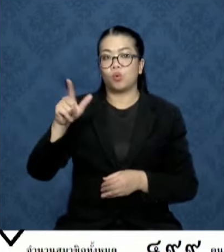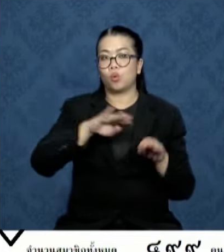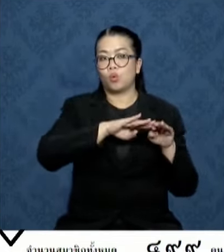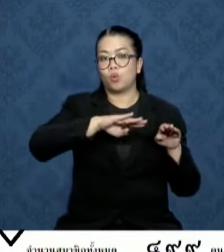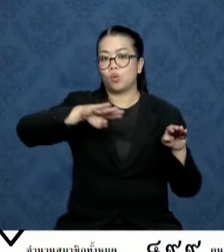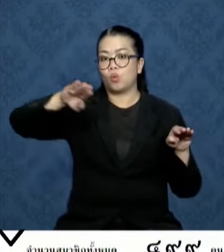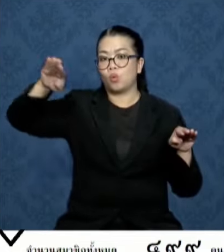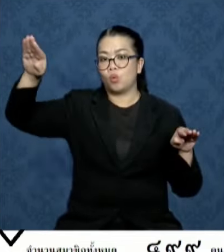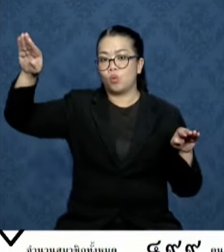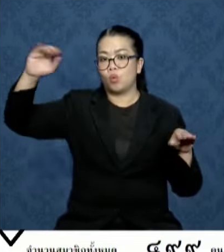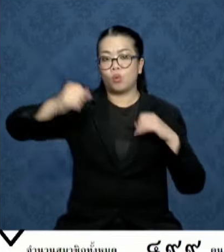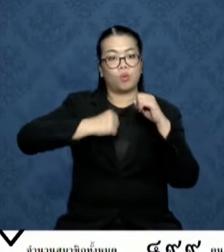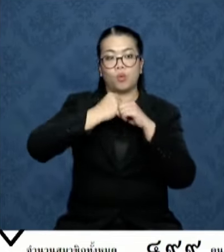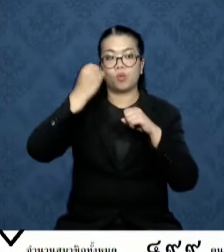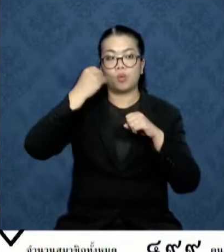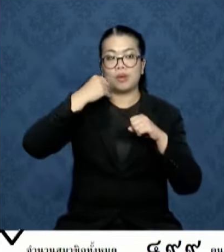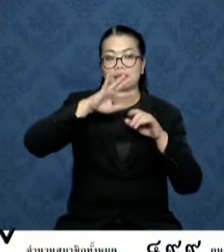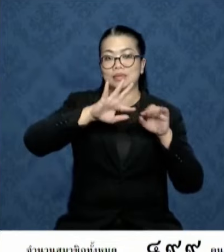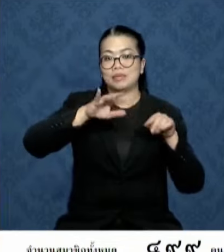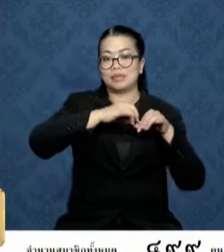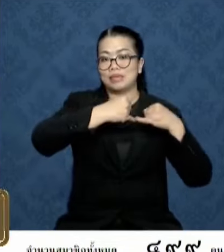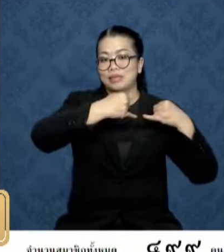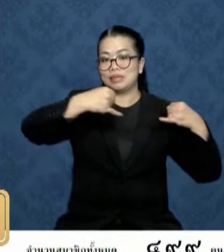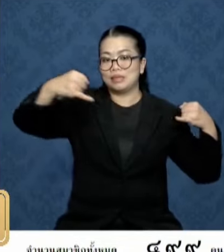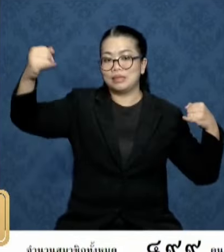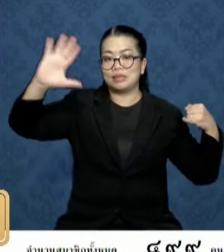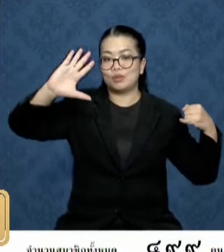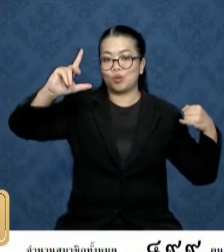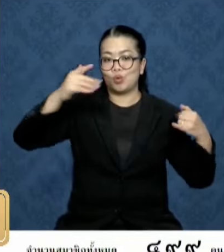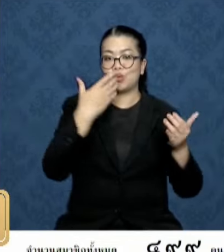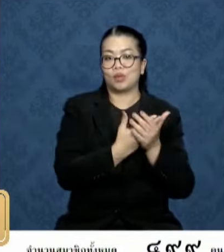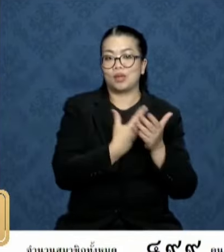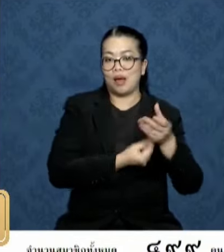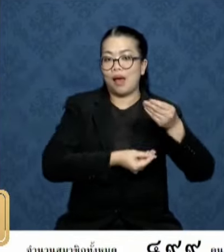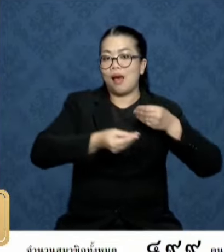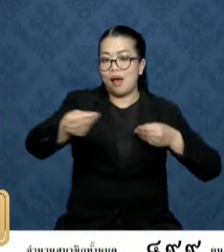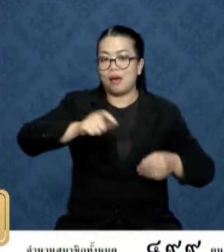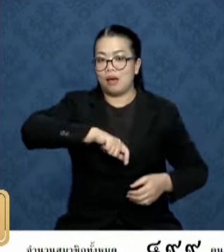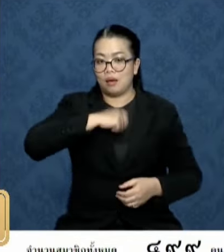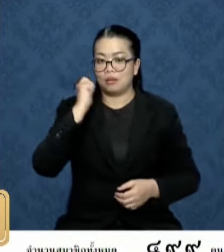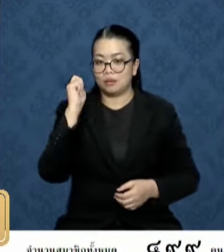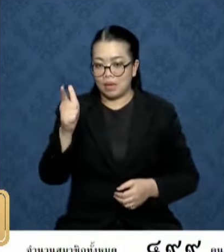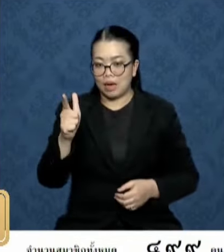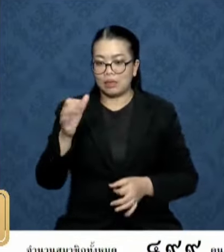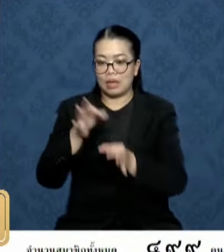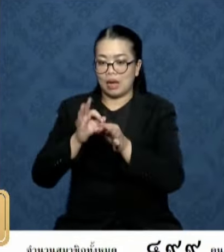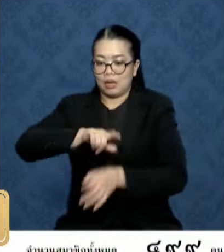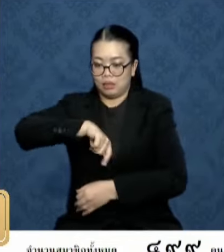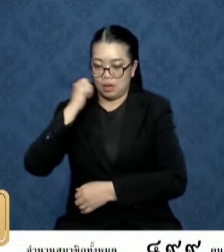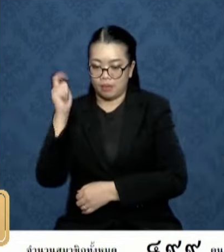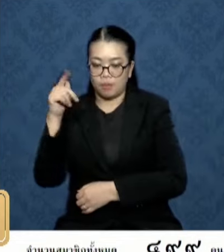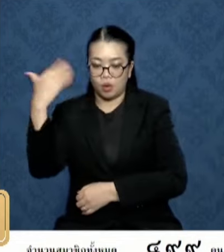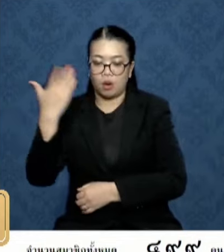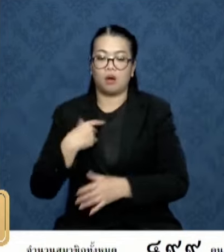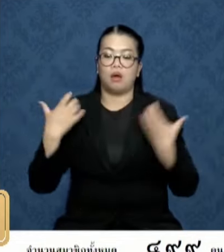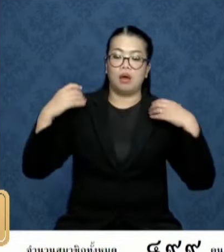บที่พ่งทยานขึทุกปทุปีนั้นกคอยอดเงินที่รฐบาลให้แงลัดควักจ่ายออกไปแต่ละปี แตละปีมา